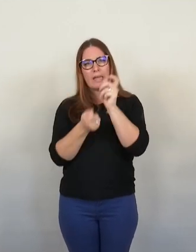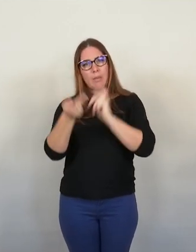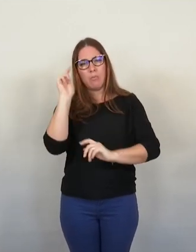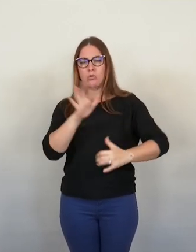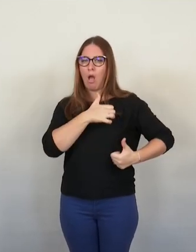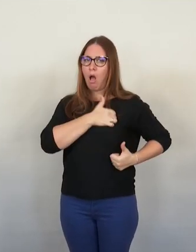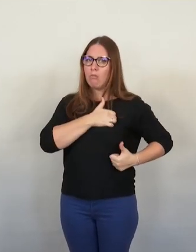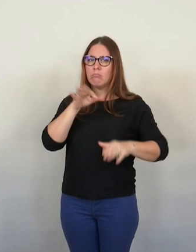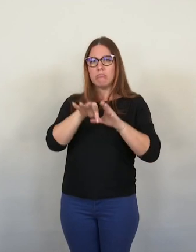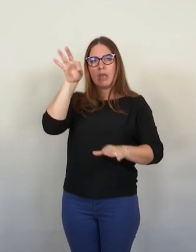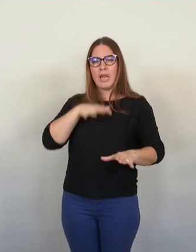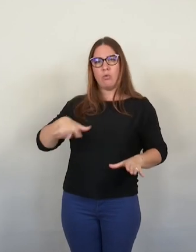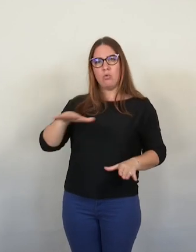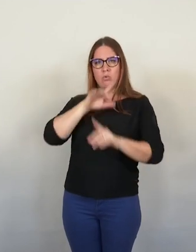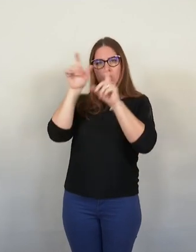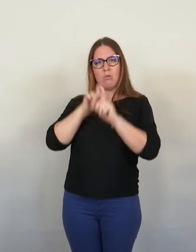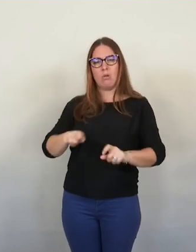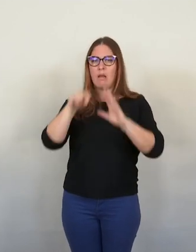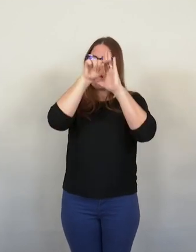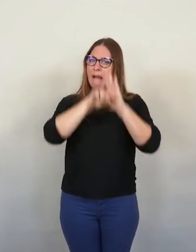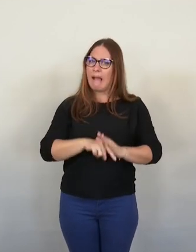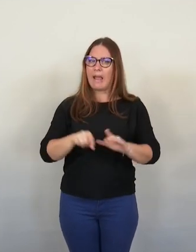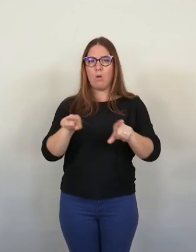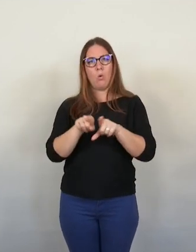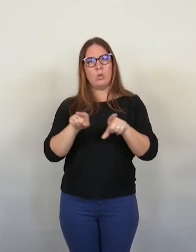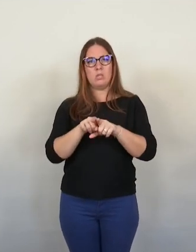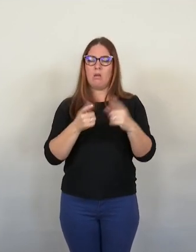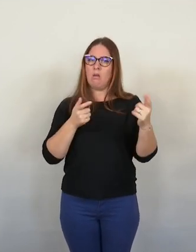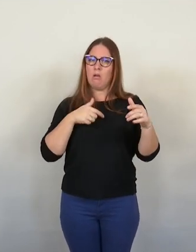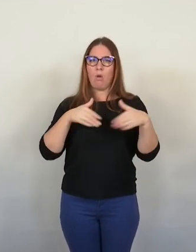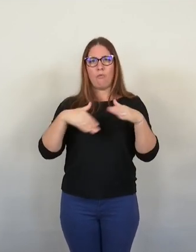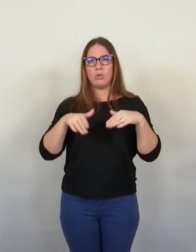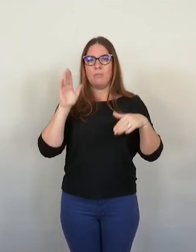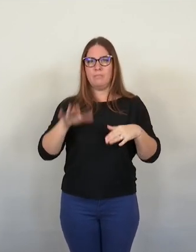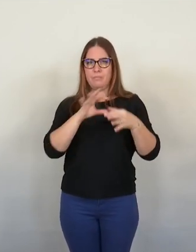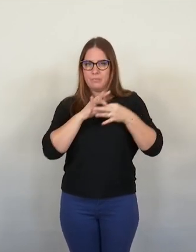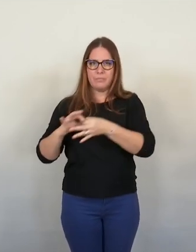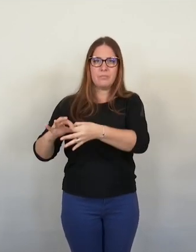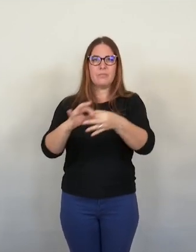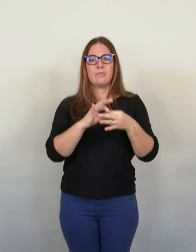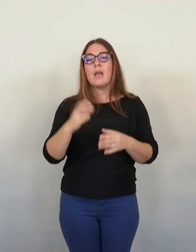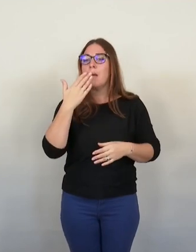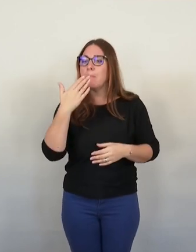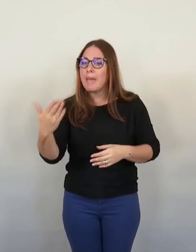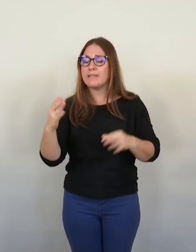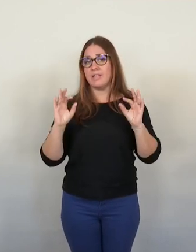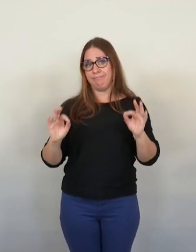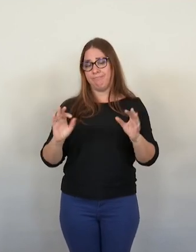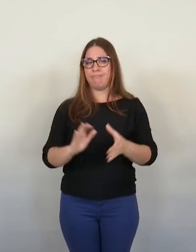élus du conseil municipal et des règles qui réagissent donc le fonctionnement donc des collectivités je vous remercie